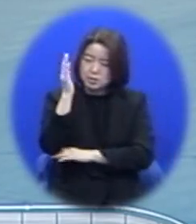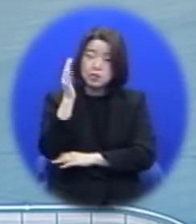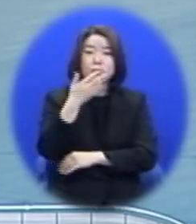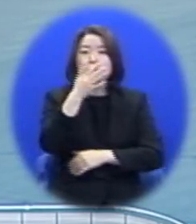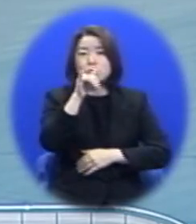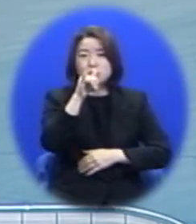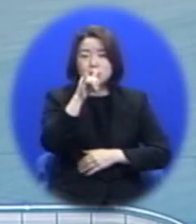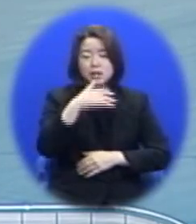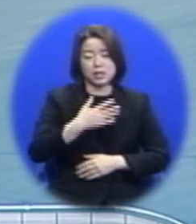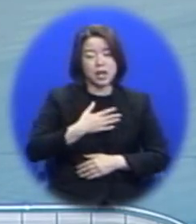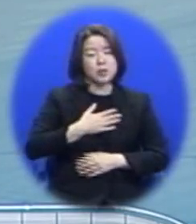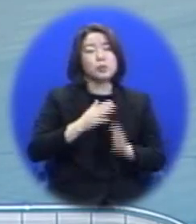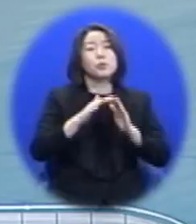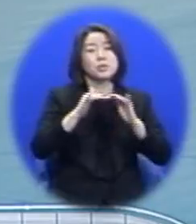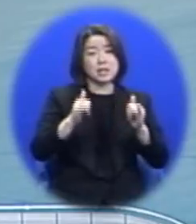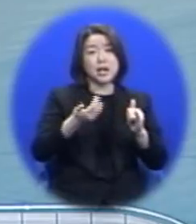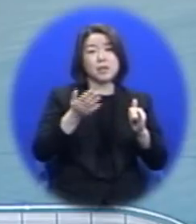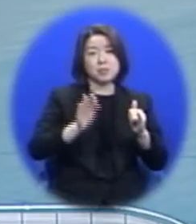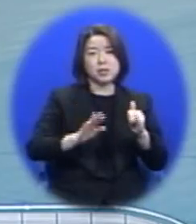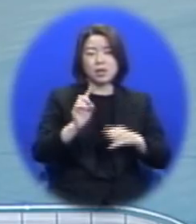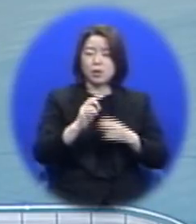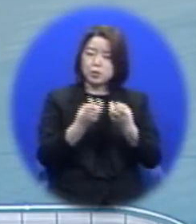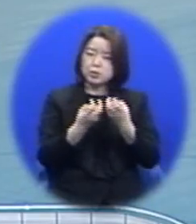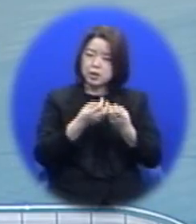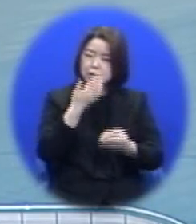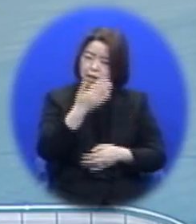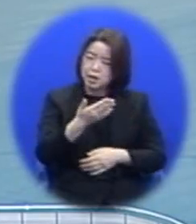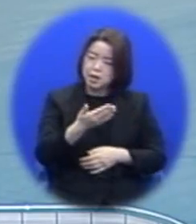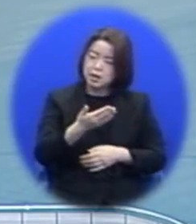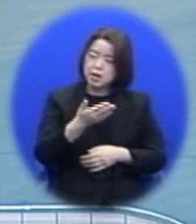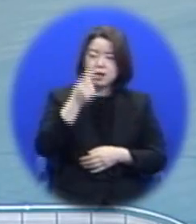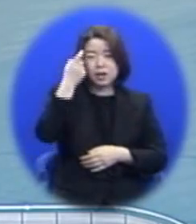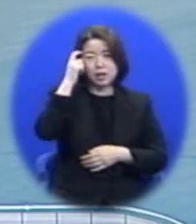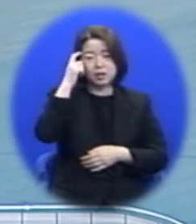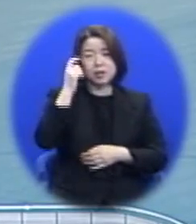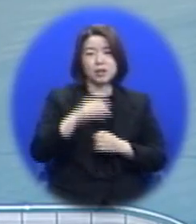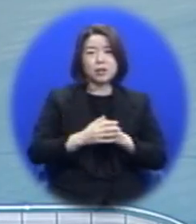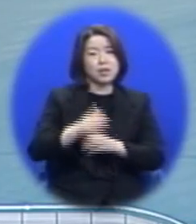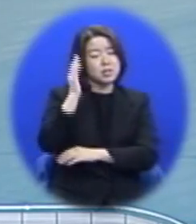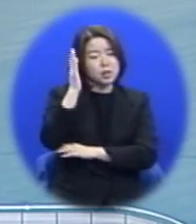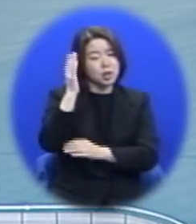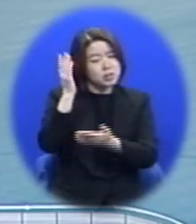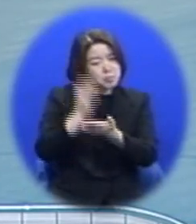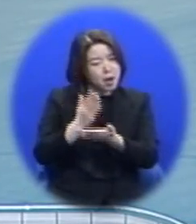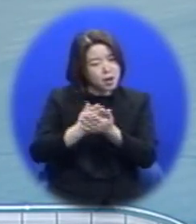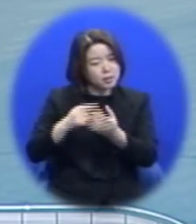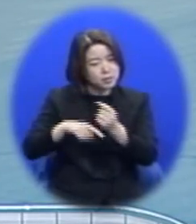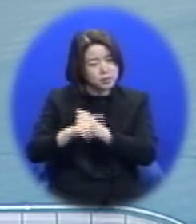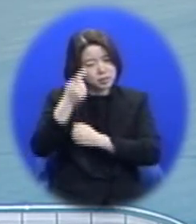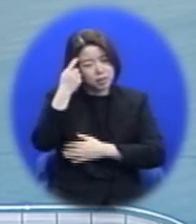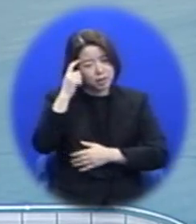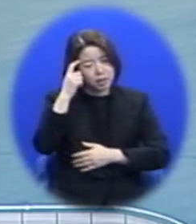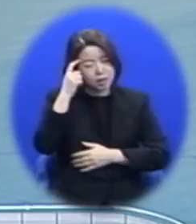사람인데 어떻게 그렇게 할 수 있겠나? 설교하지 말라는 뜻인가?